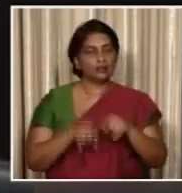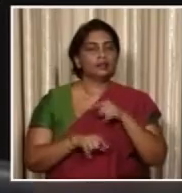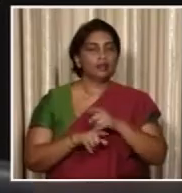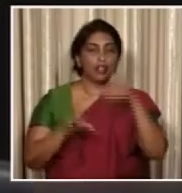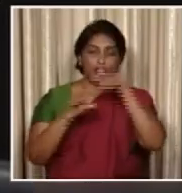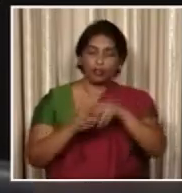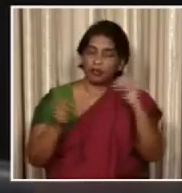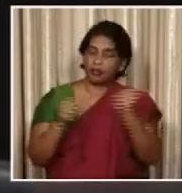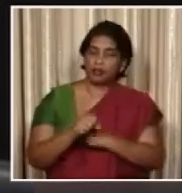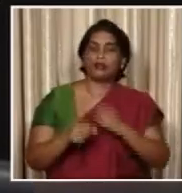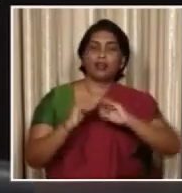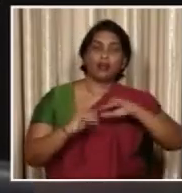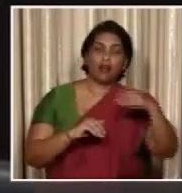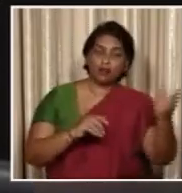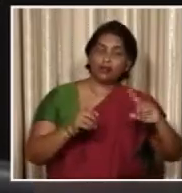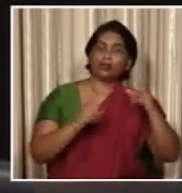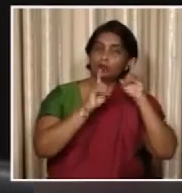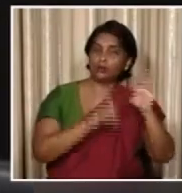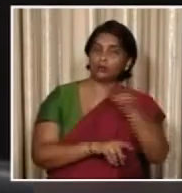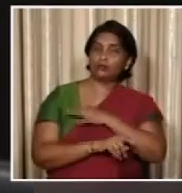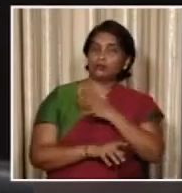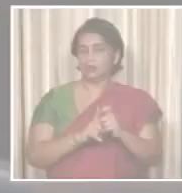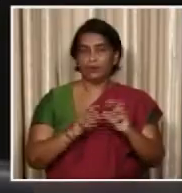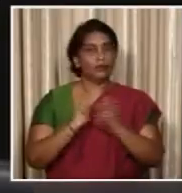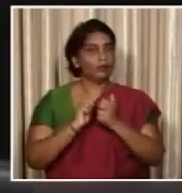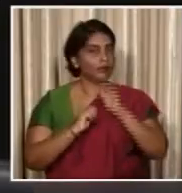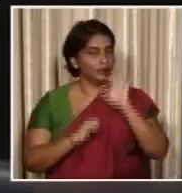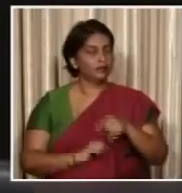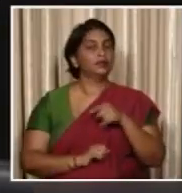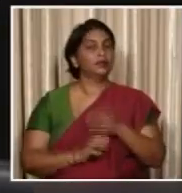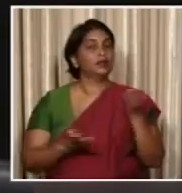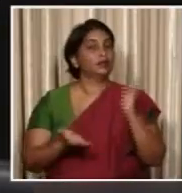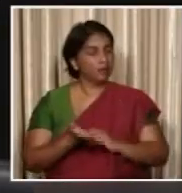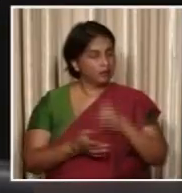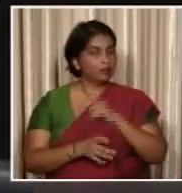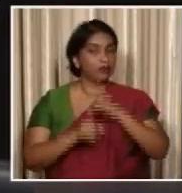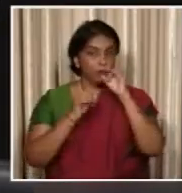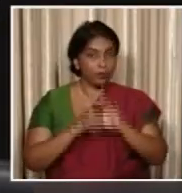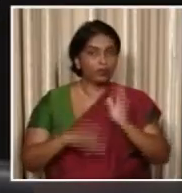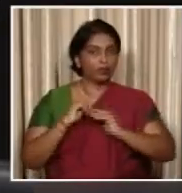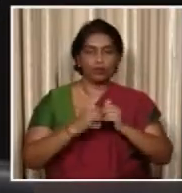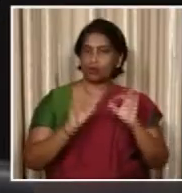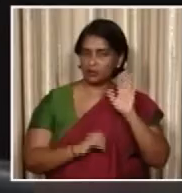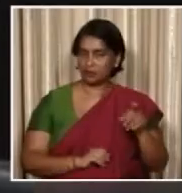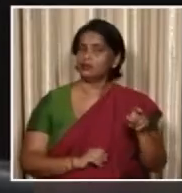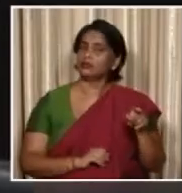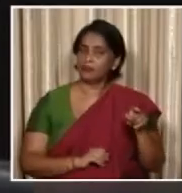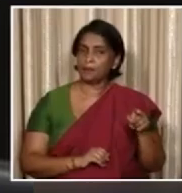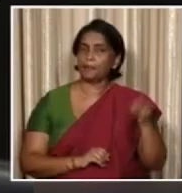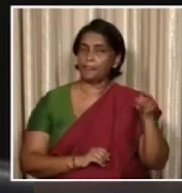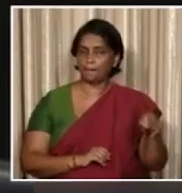මරනවා නම් ඒක පිටට ගෙනින්නත් ඒ වෛරයේ ආදර්ශය දෙනවා නම් නැවත වතාවක් එවැනි දෙයකට සූදානම් වෙන බවක්